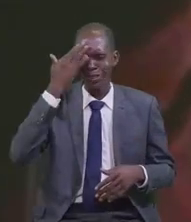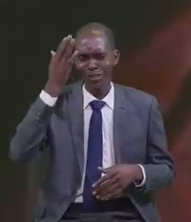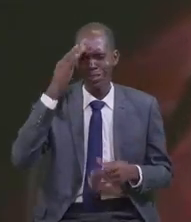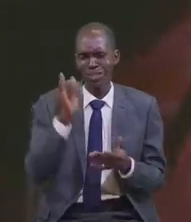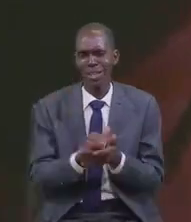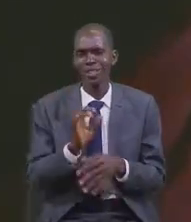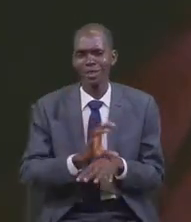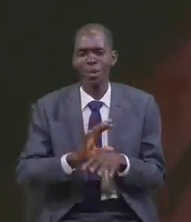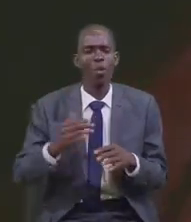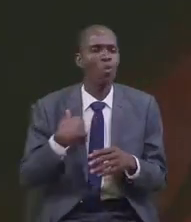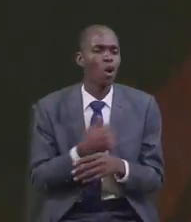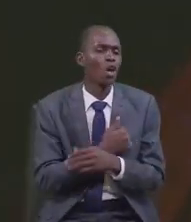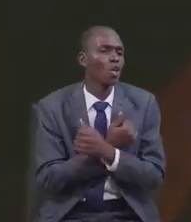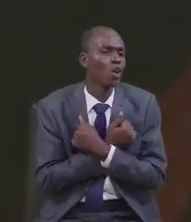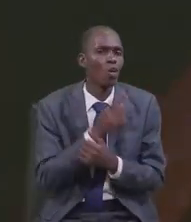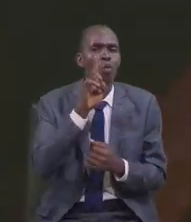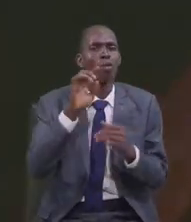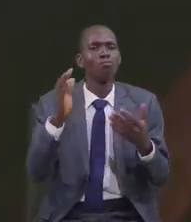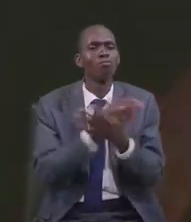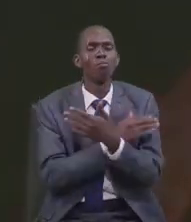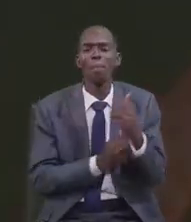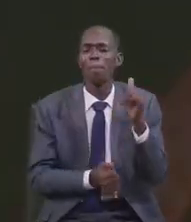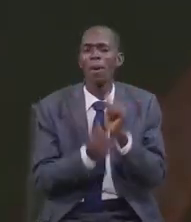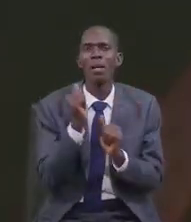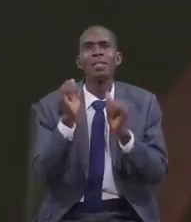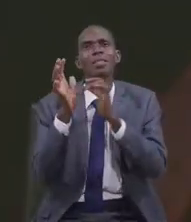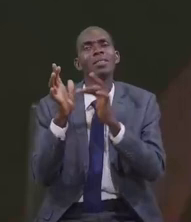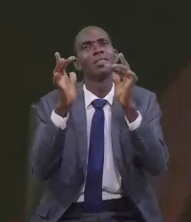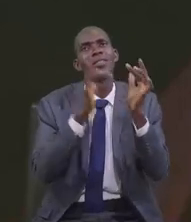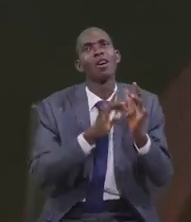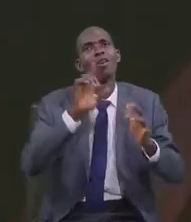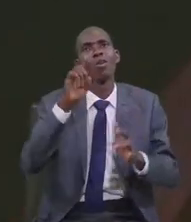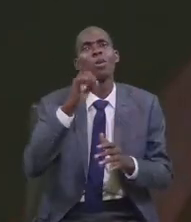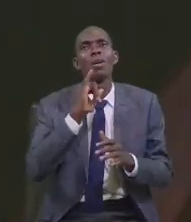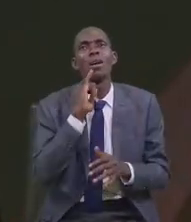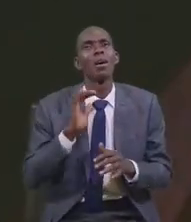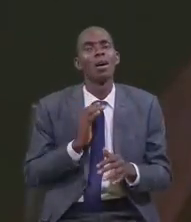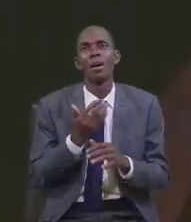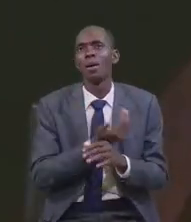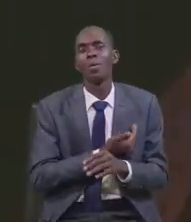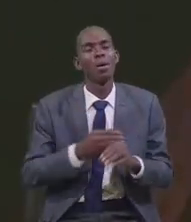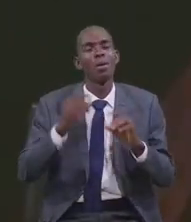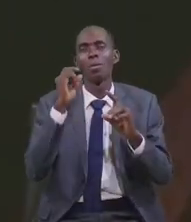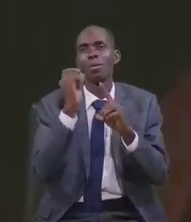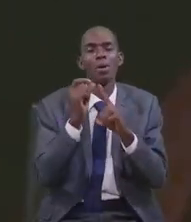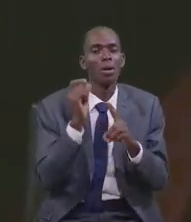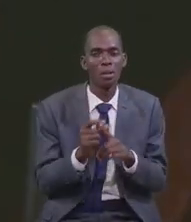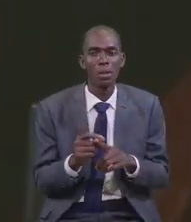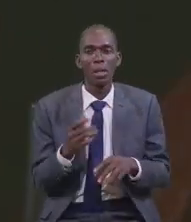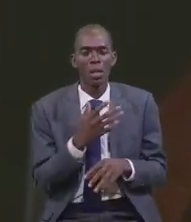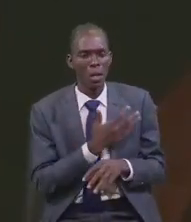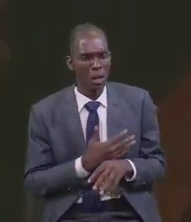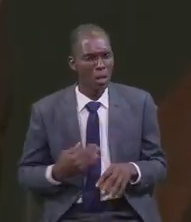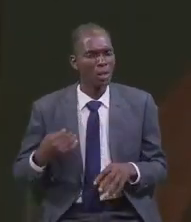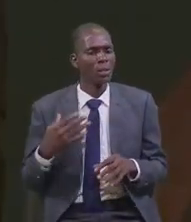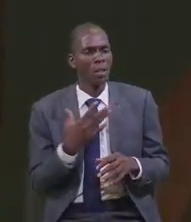Il peut chanter tout, il peut chanter ce cantique sans regarder le livre. Dit, comment tu sais cela? Il dit que